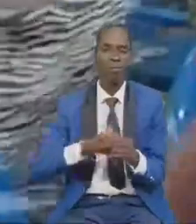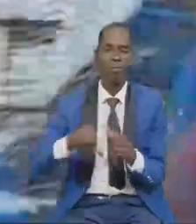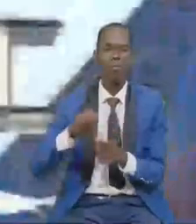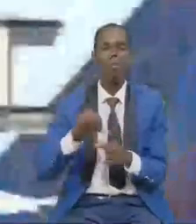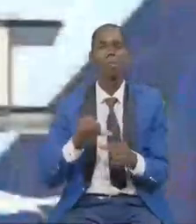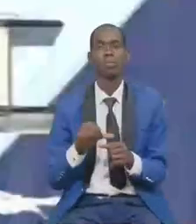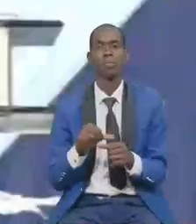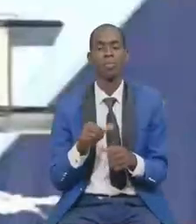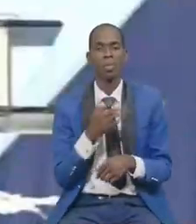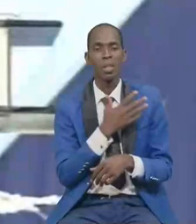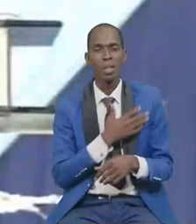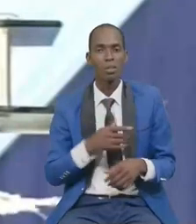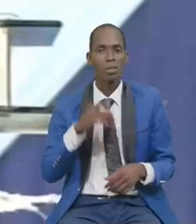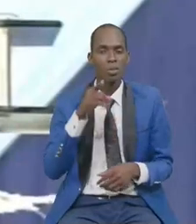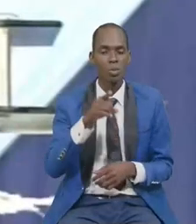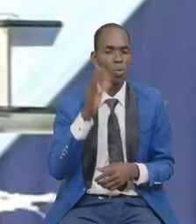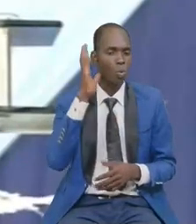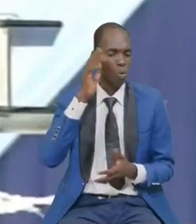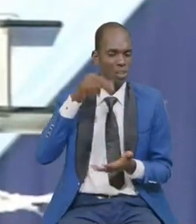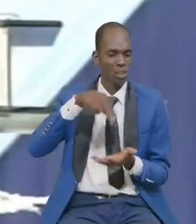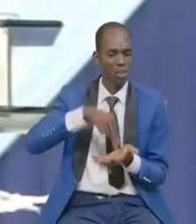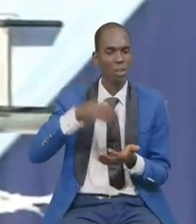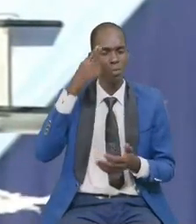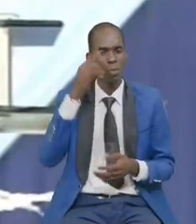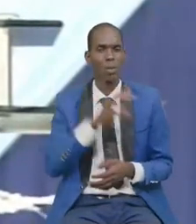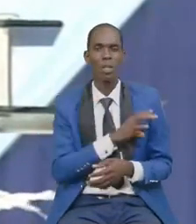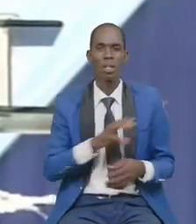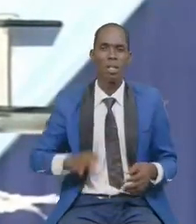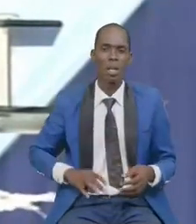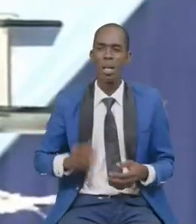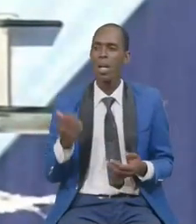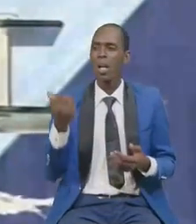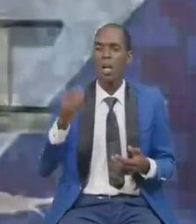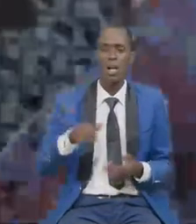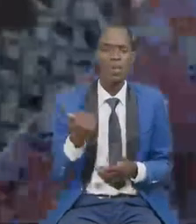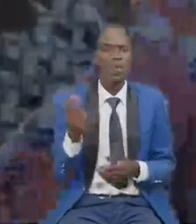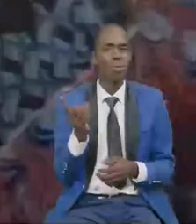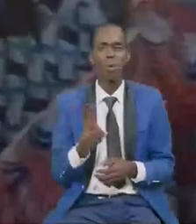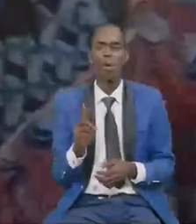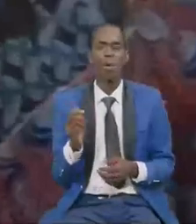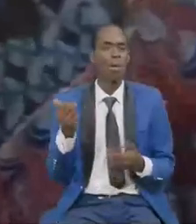Et tu vas tenir pour Christ partout, à tout moment.